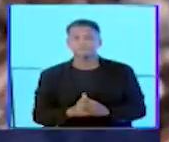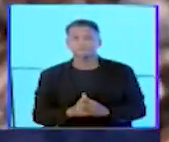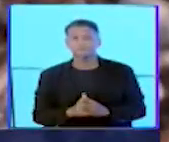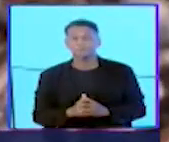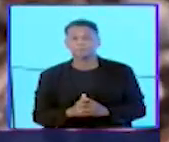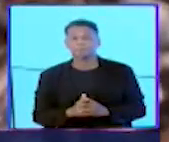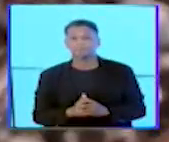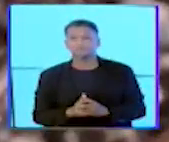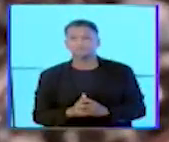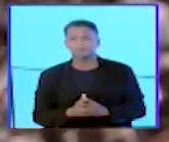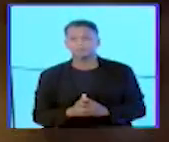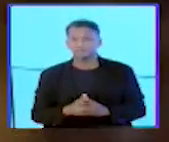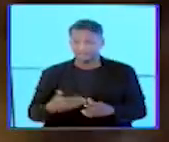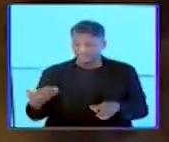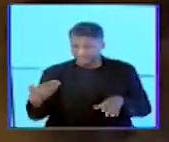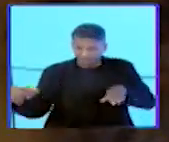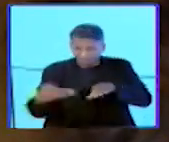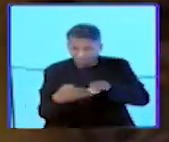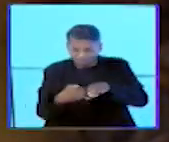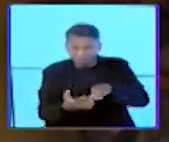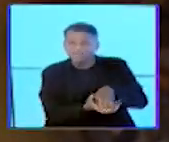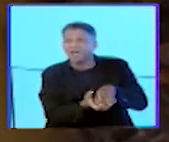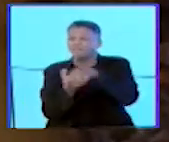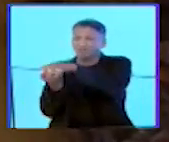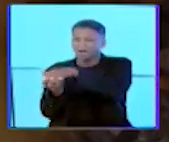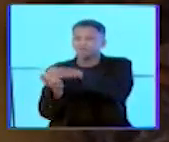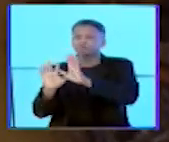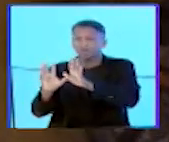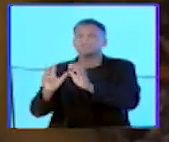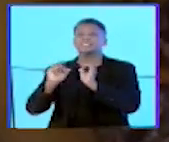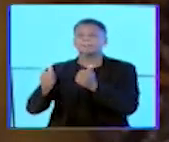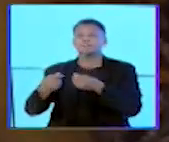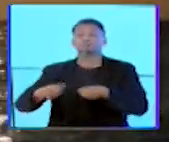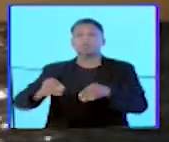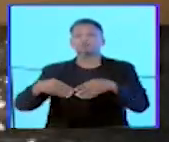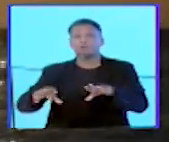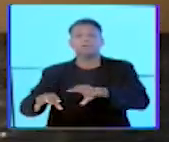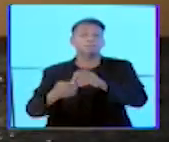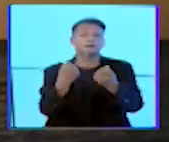Tangkapan kini sudah di tangan, siap untuk dijual di pasar tradisional esok hari.